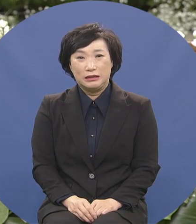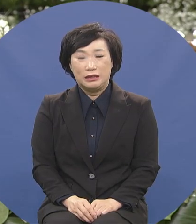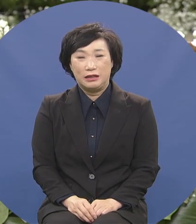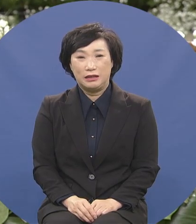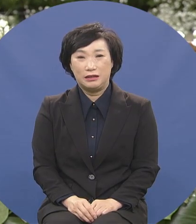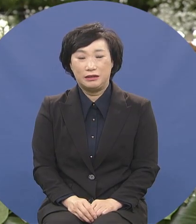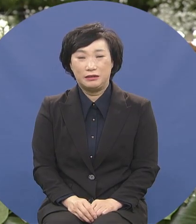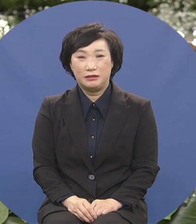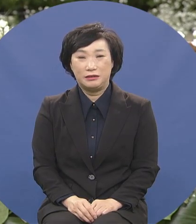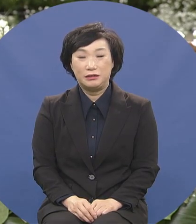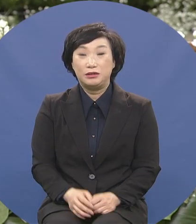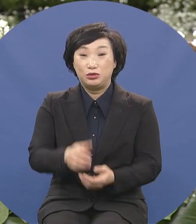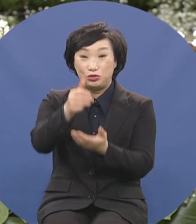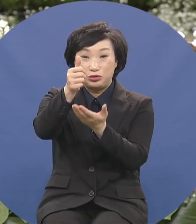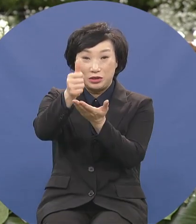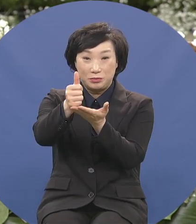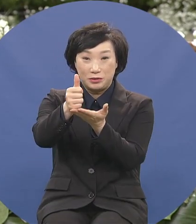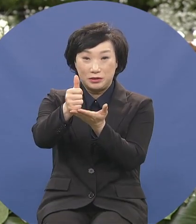주님은